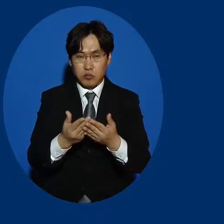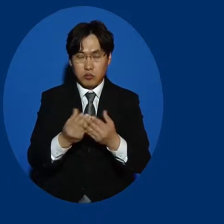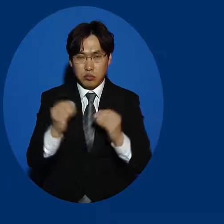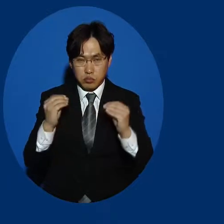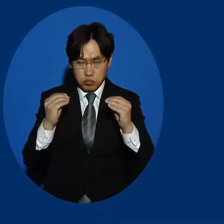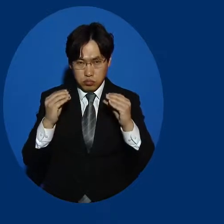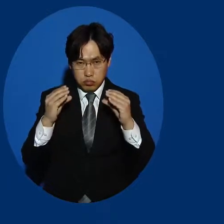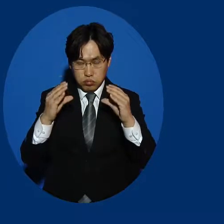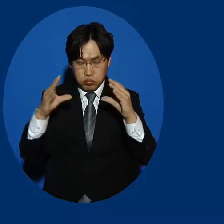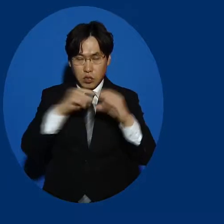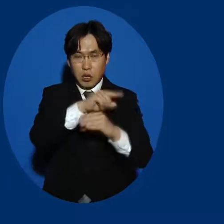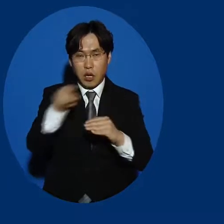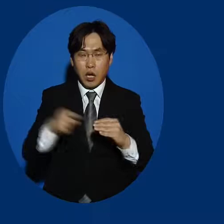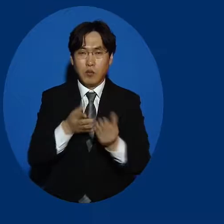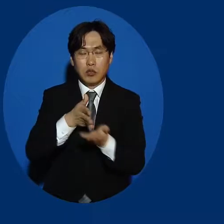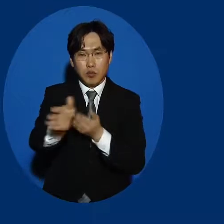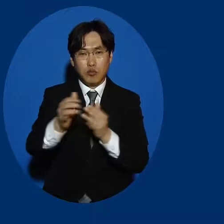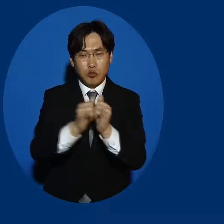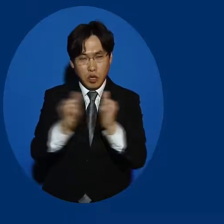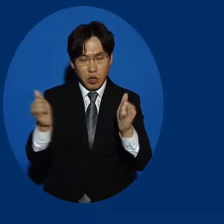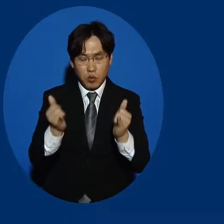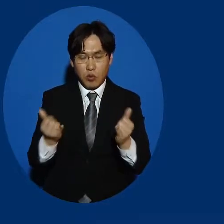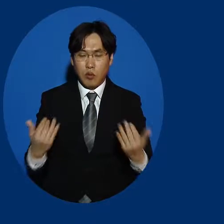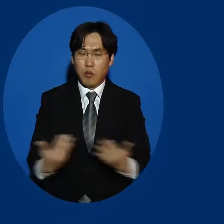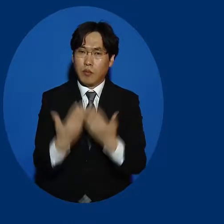될 수 있지 않을까 생각이 됩니다.